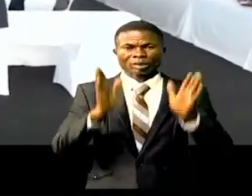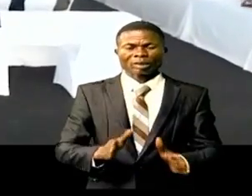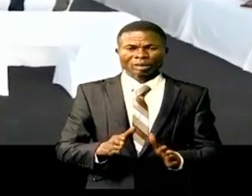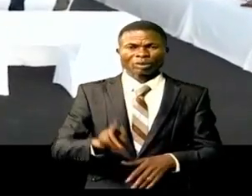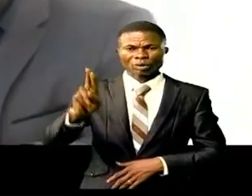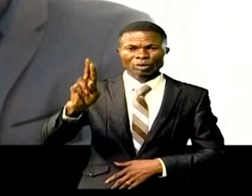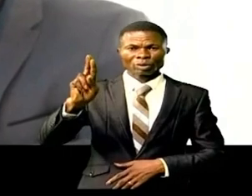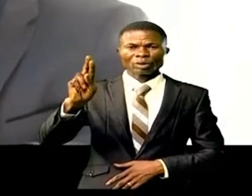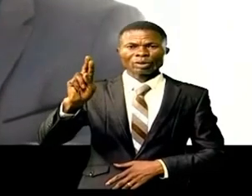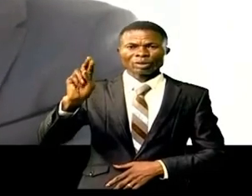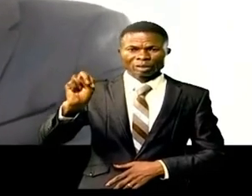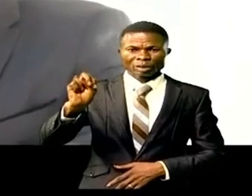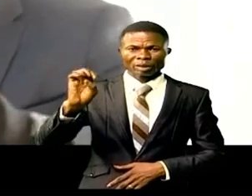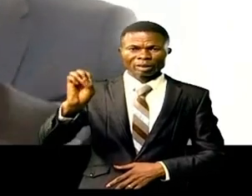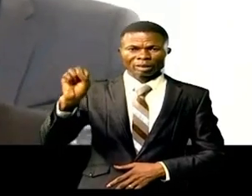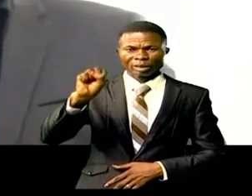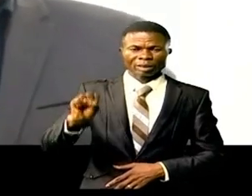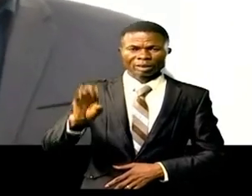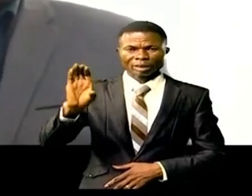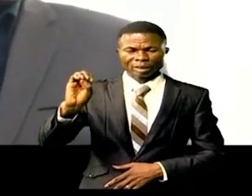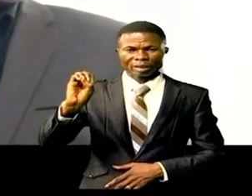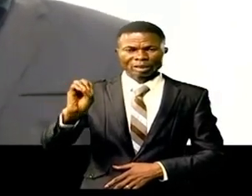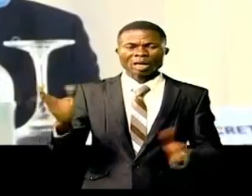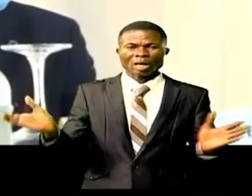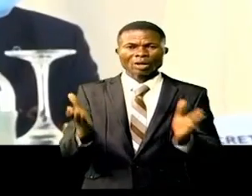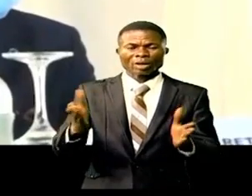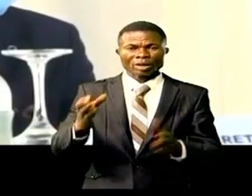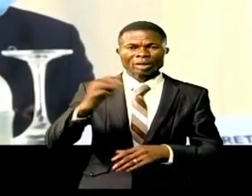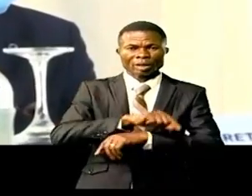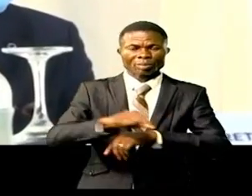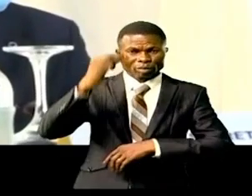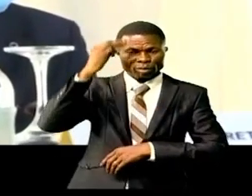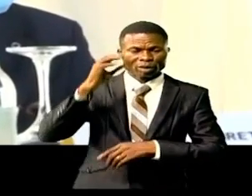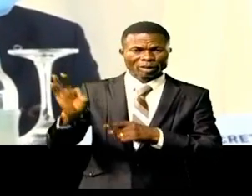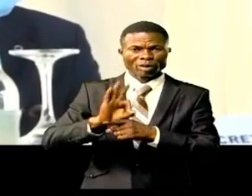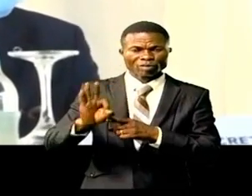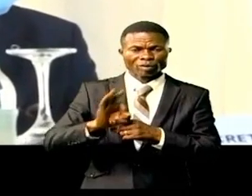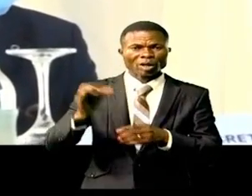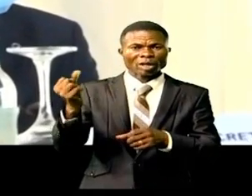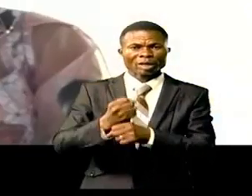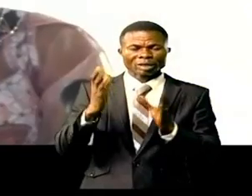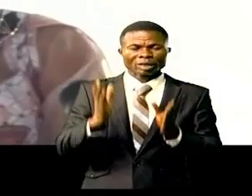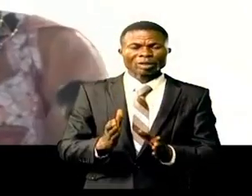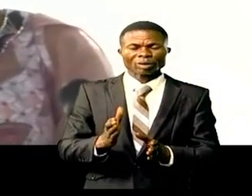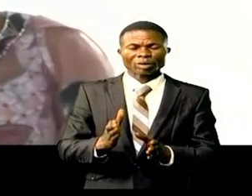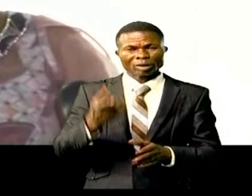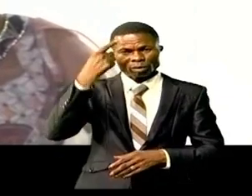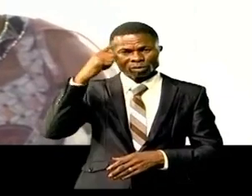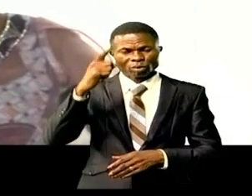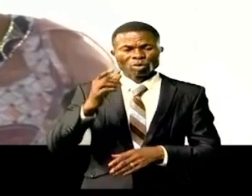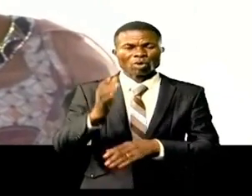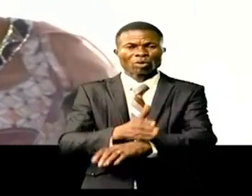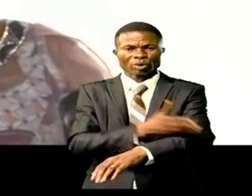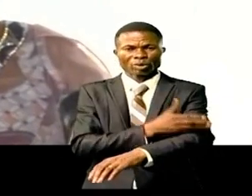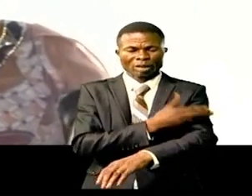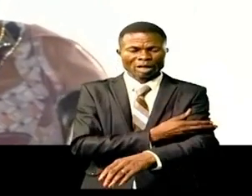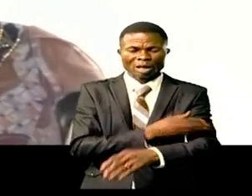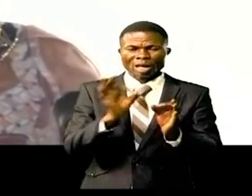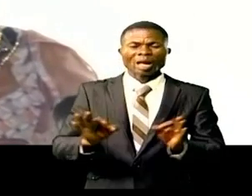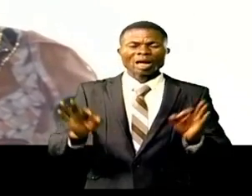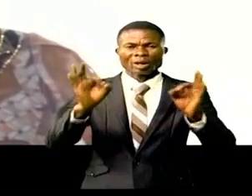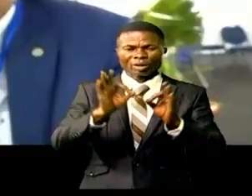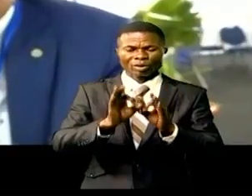en RDC a à son tour encouragé les ministères de la formation professionnelle et métiers pour les avancées